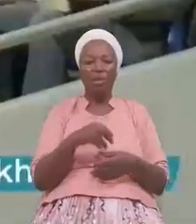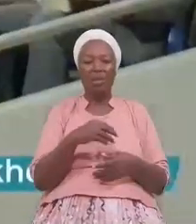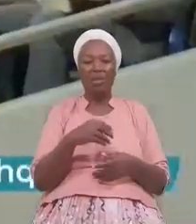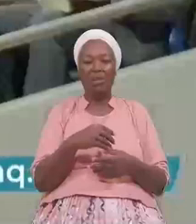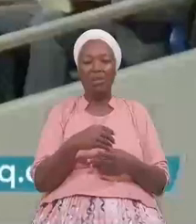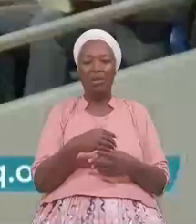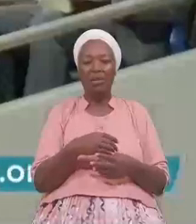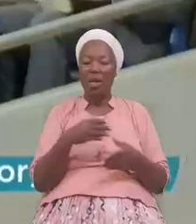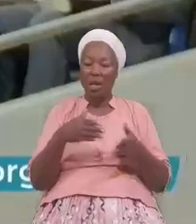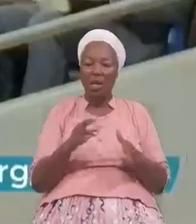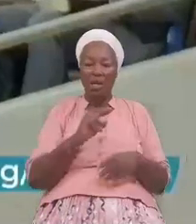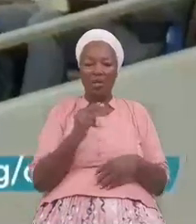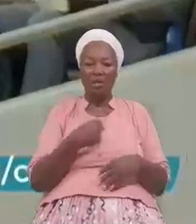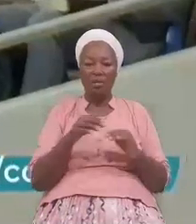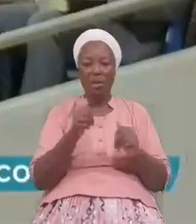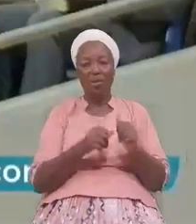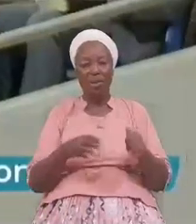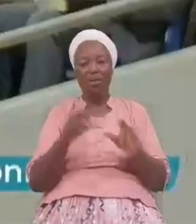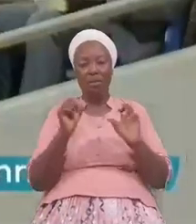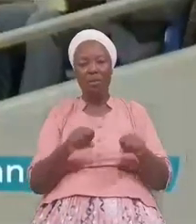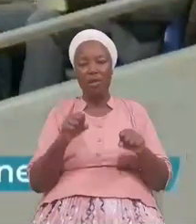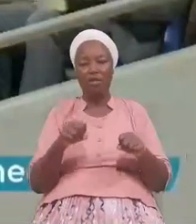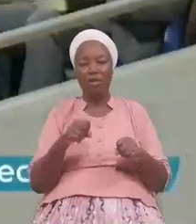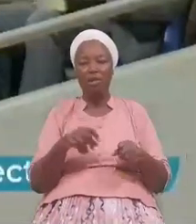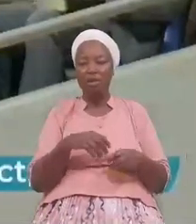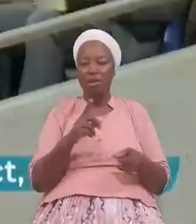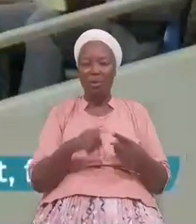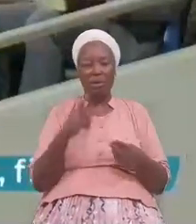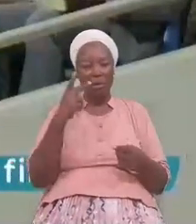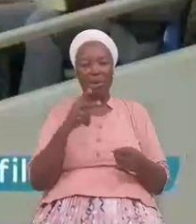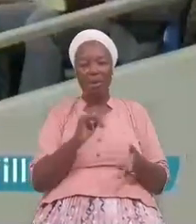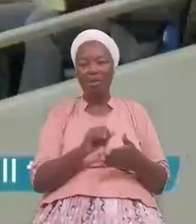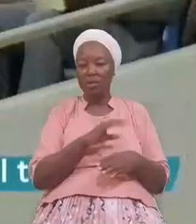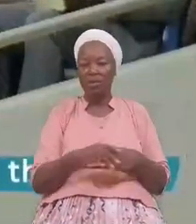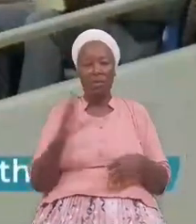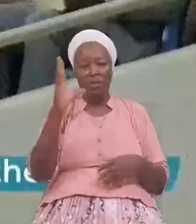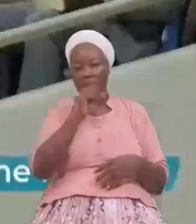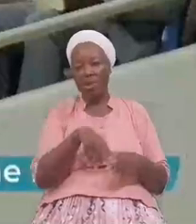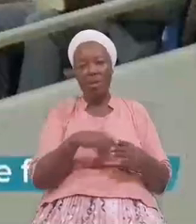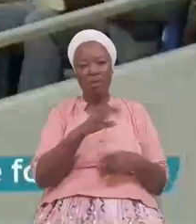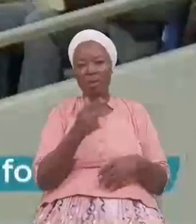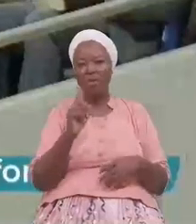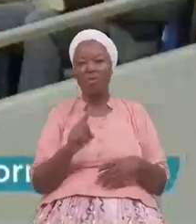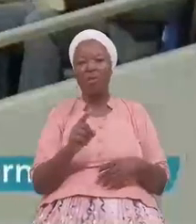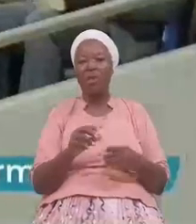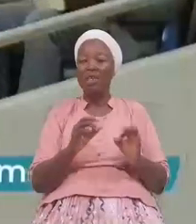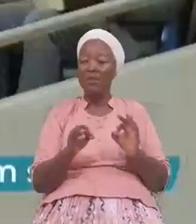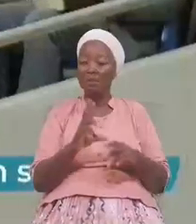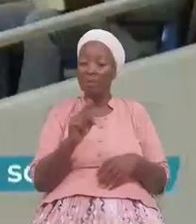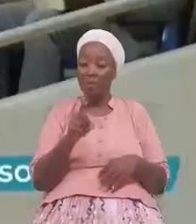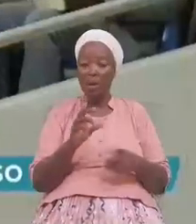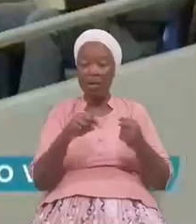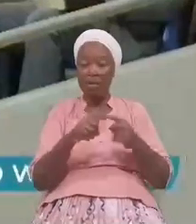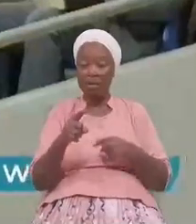Faisons tout ce qui est possible pour ne laisser personne. Si tu es tout seul, en ligne, à